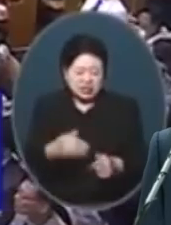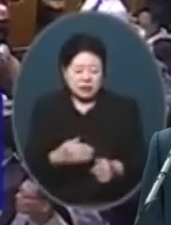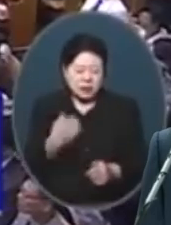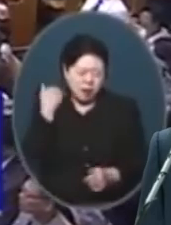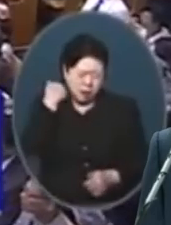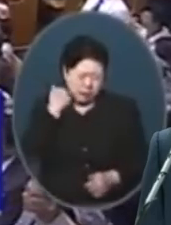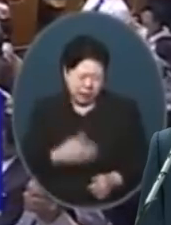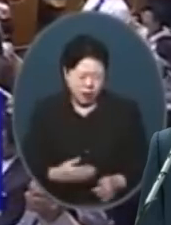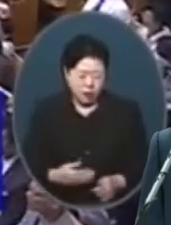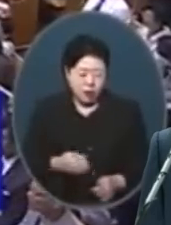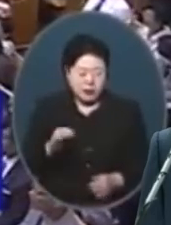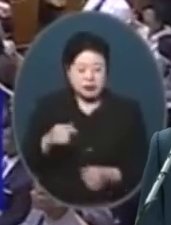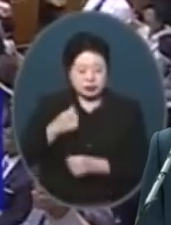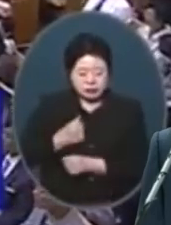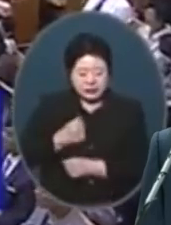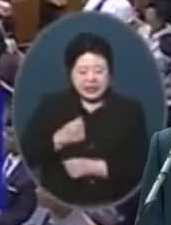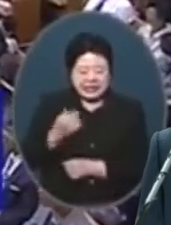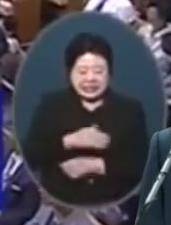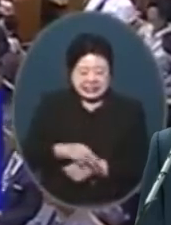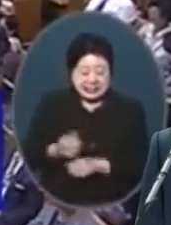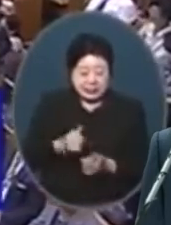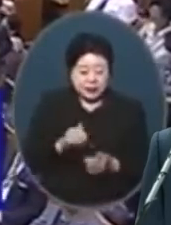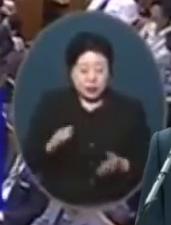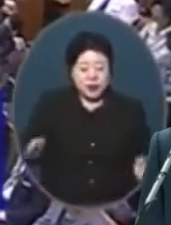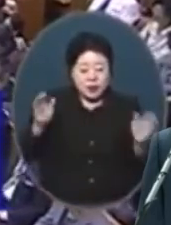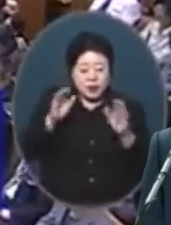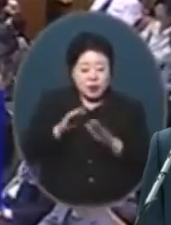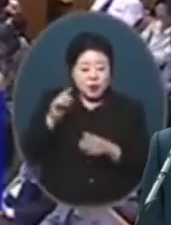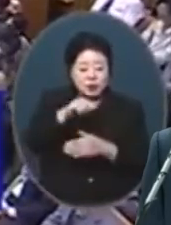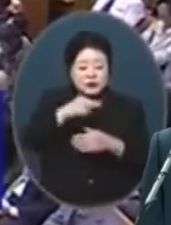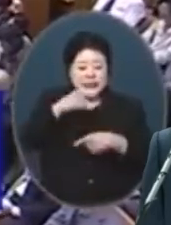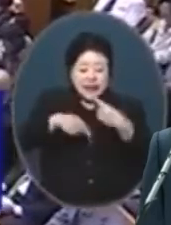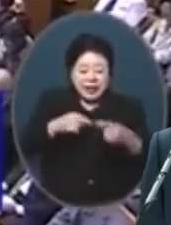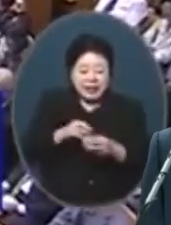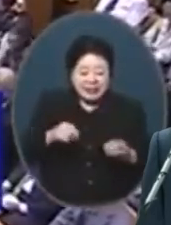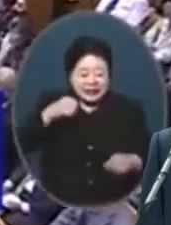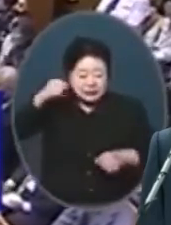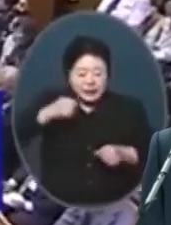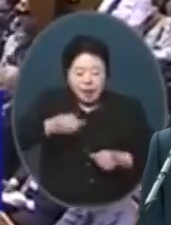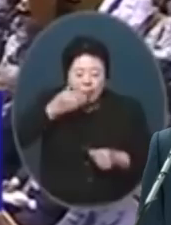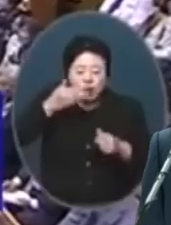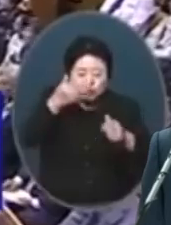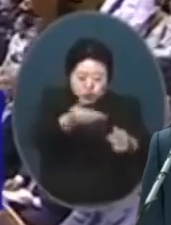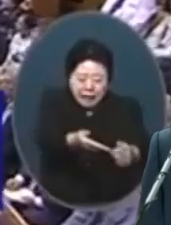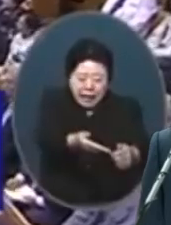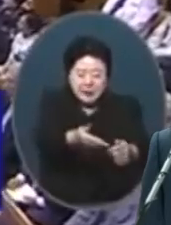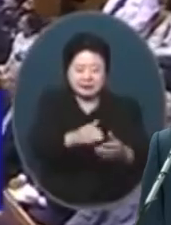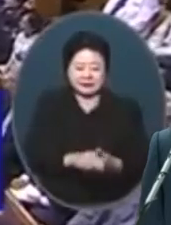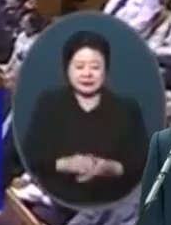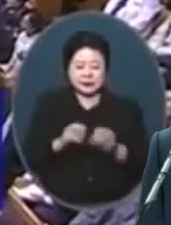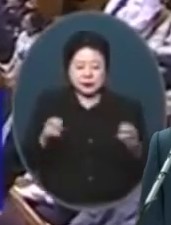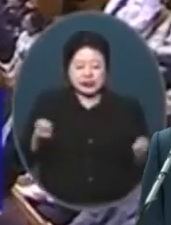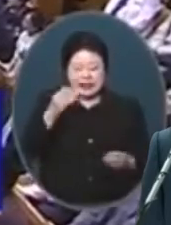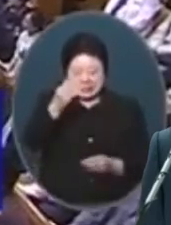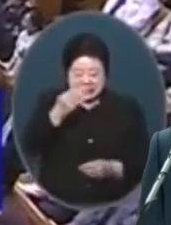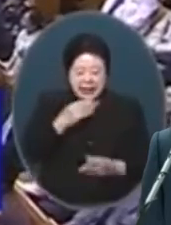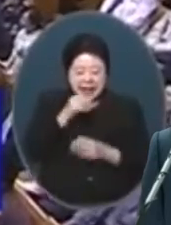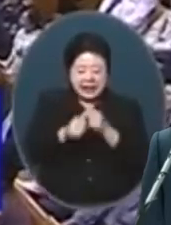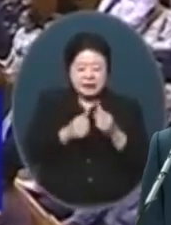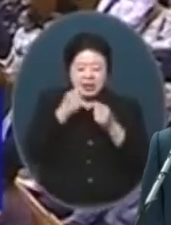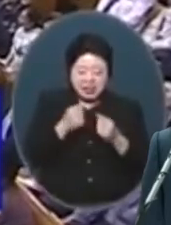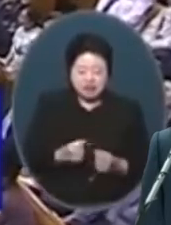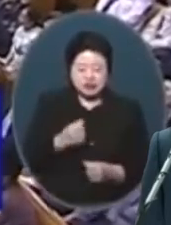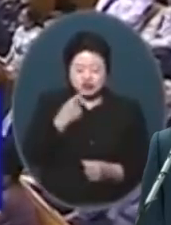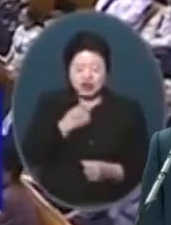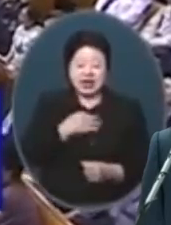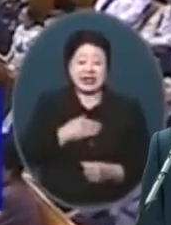목을 베고 블레셋 군대의 시체를 오늘 공중의 새와 땅의 들짐승에게 주어 온 땅으로 이스라엘의 하나님이 계신 것을